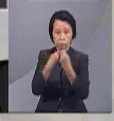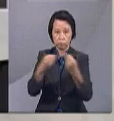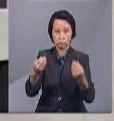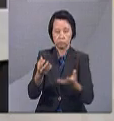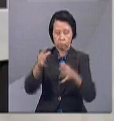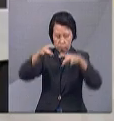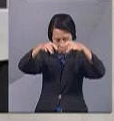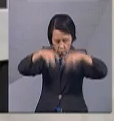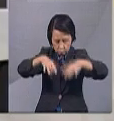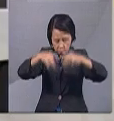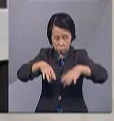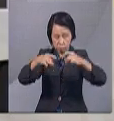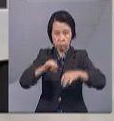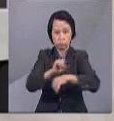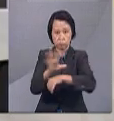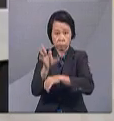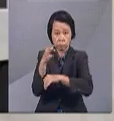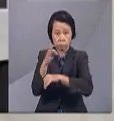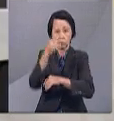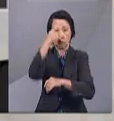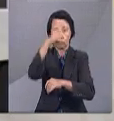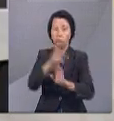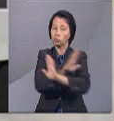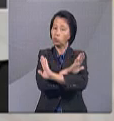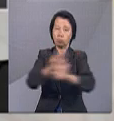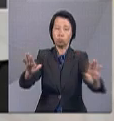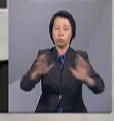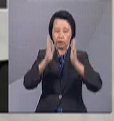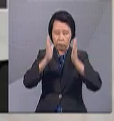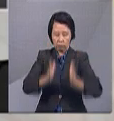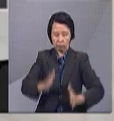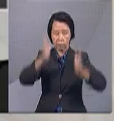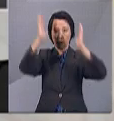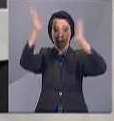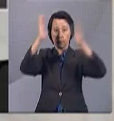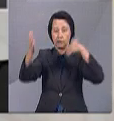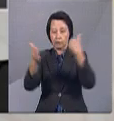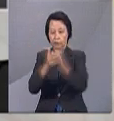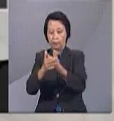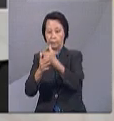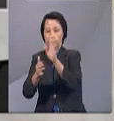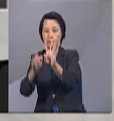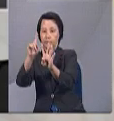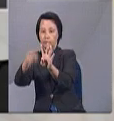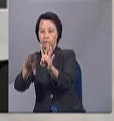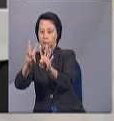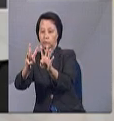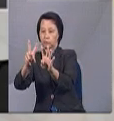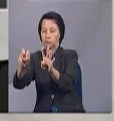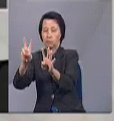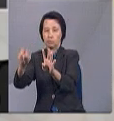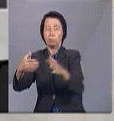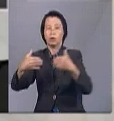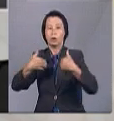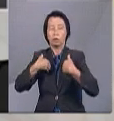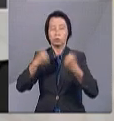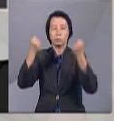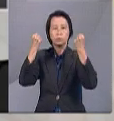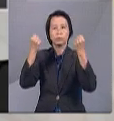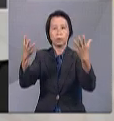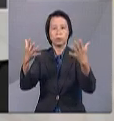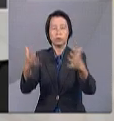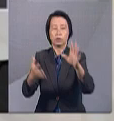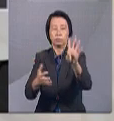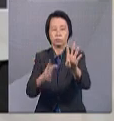saringan dan ujian kowe 19 untuk bukan warga negara sehingga 4 Jun 2020 adalah sejumlah